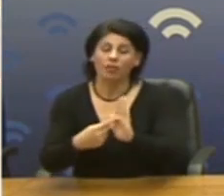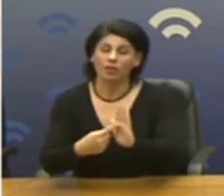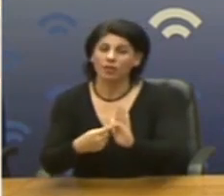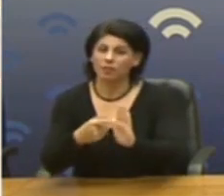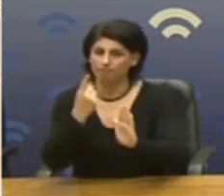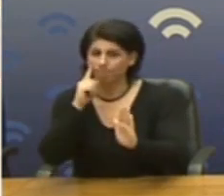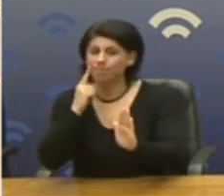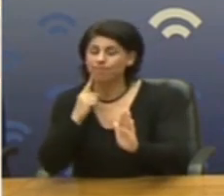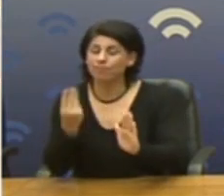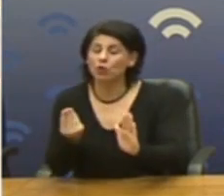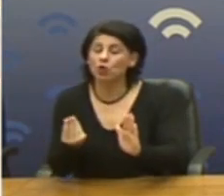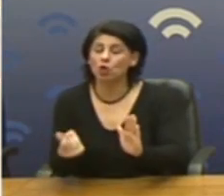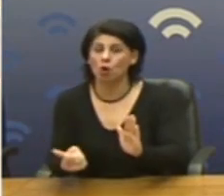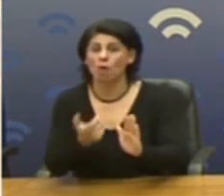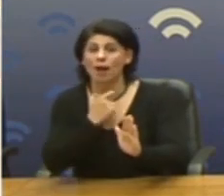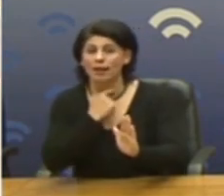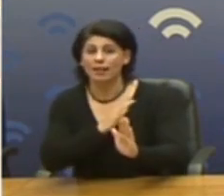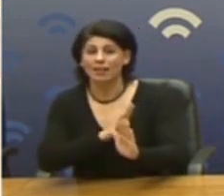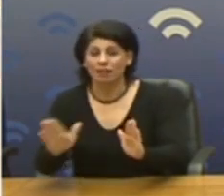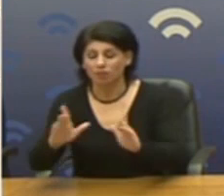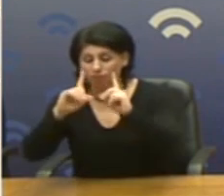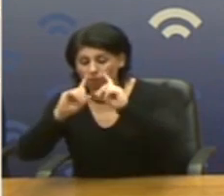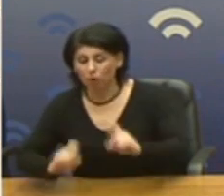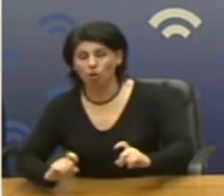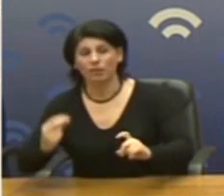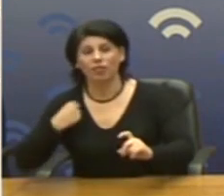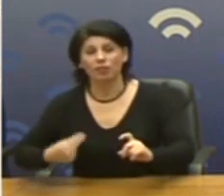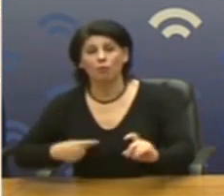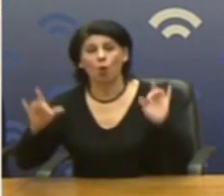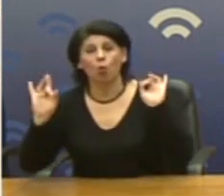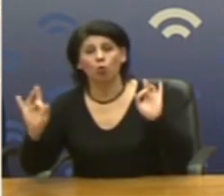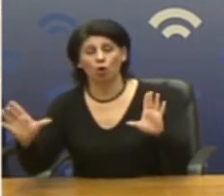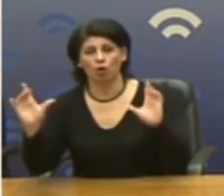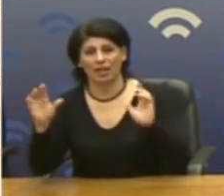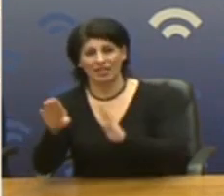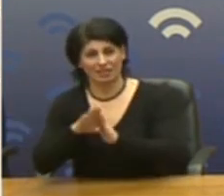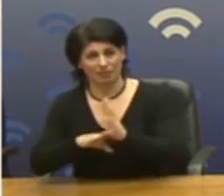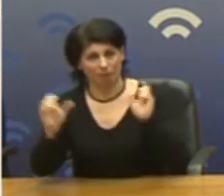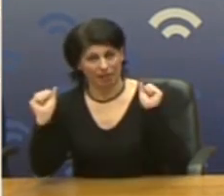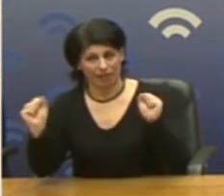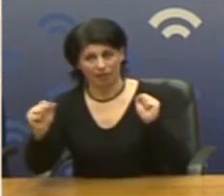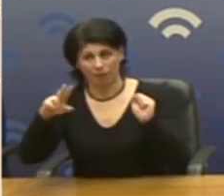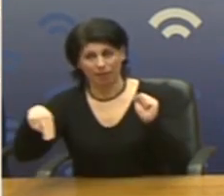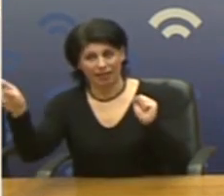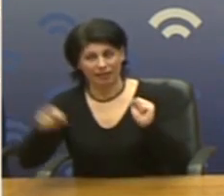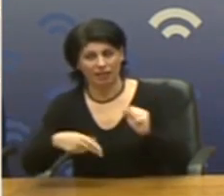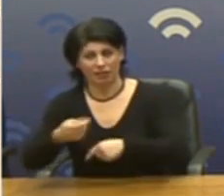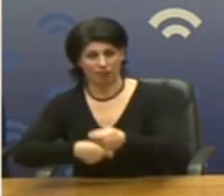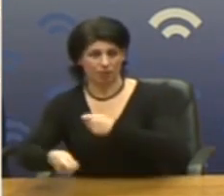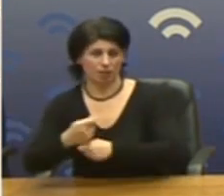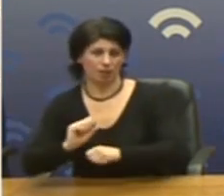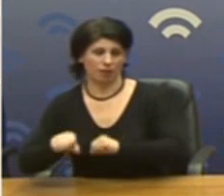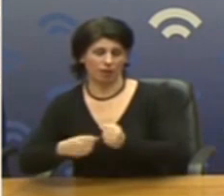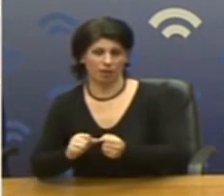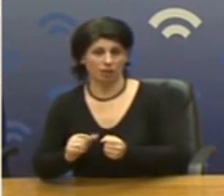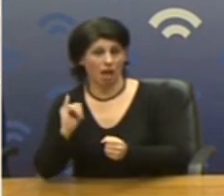αναγκαιότητα ενός αποκλειστικά δημόσιου δωρεάν συστήματος υγείας με κατάργηση της επιχειρηματικής δράσης.